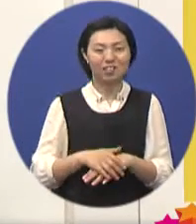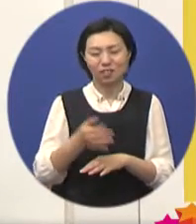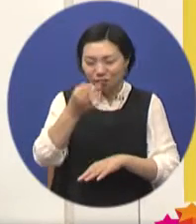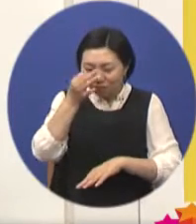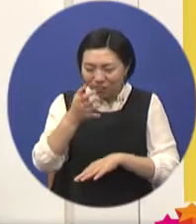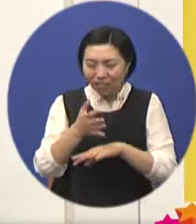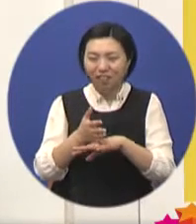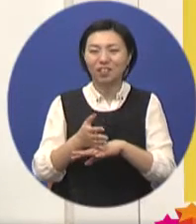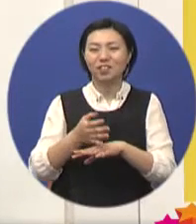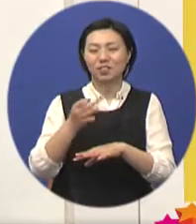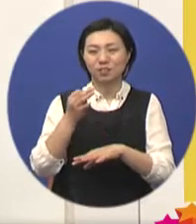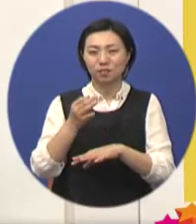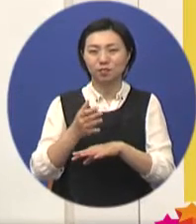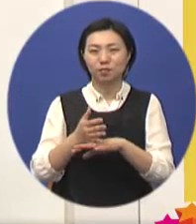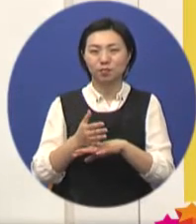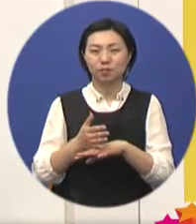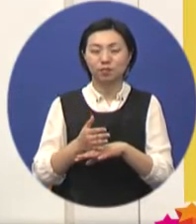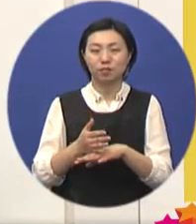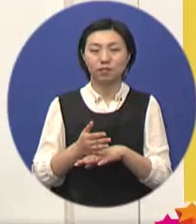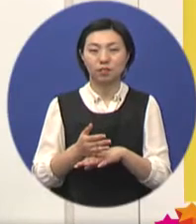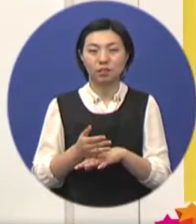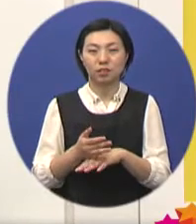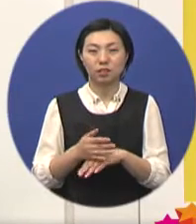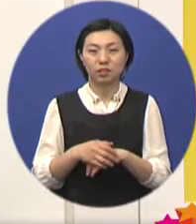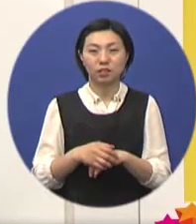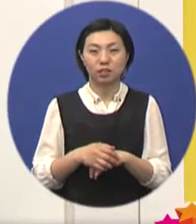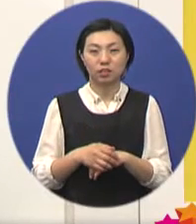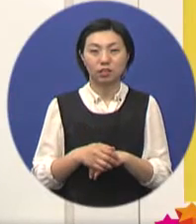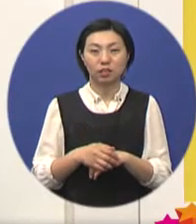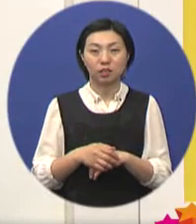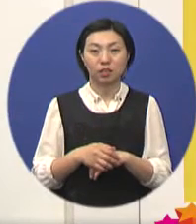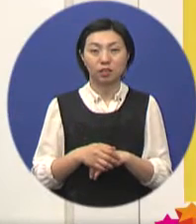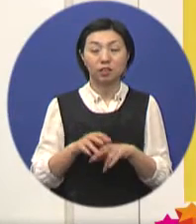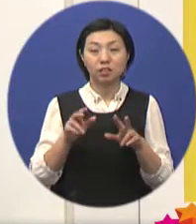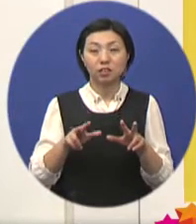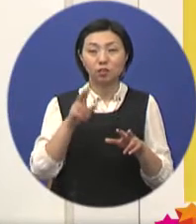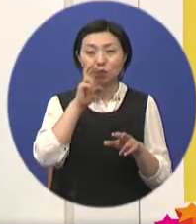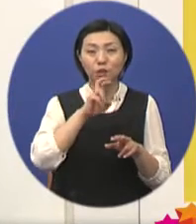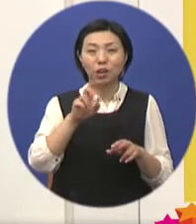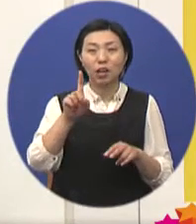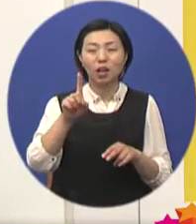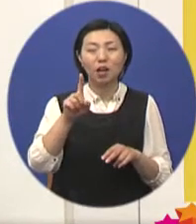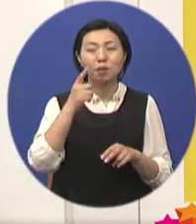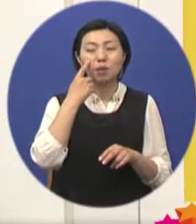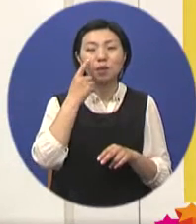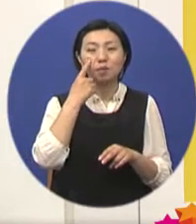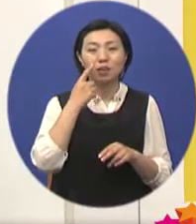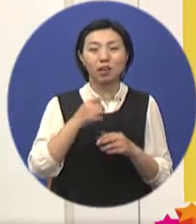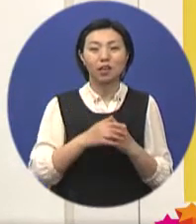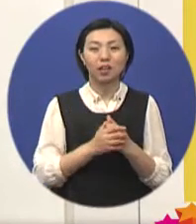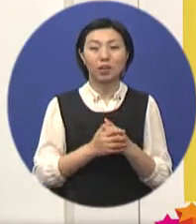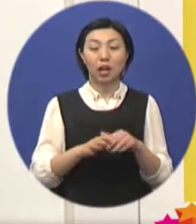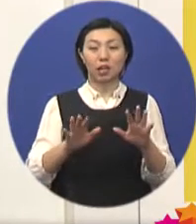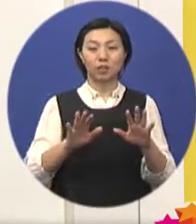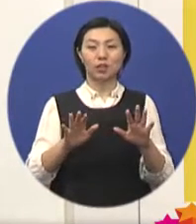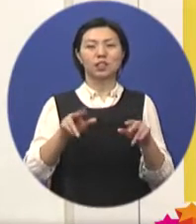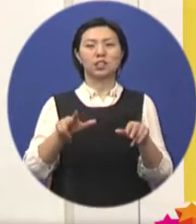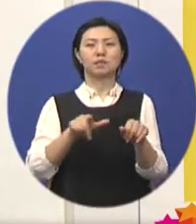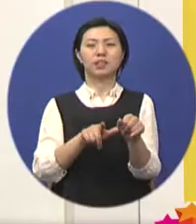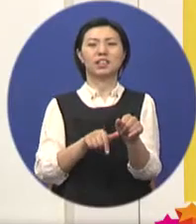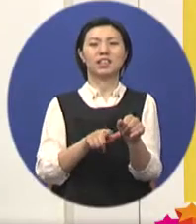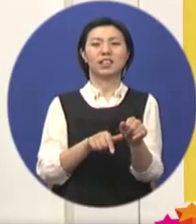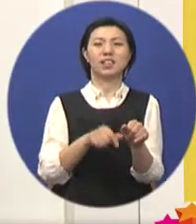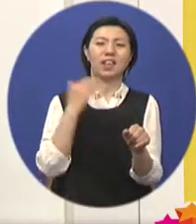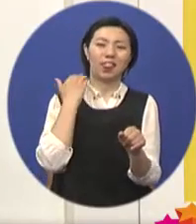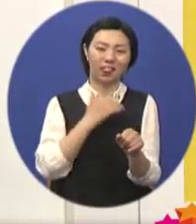네 감사합니다. 감사합니다. 그럼 네. 제가 한 수절만 불러볼게요. 뭐? 네, 자 한 수절만. 아니 아니 시간이 지금